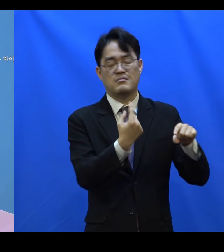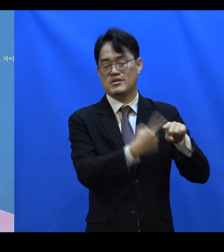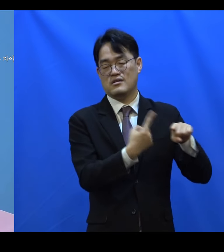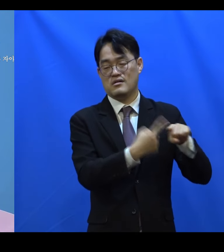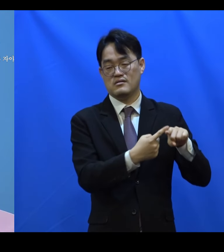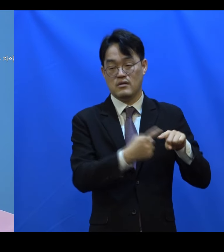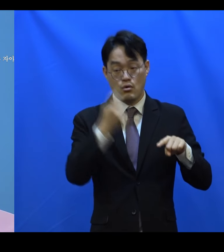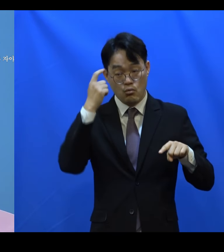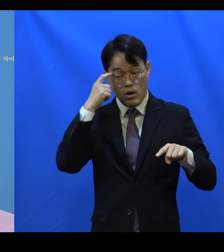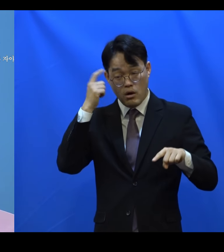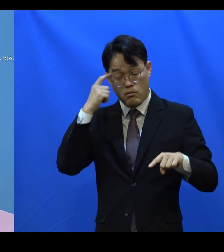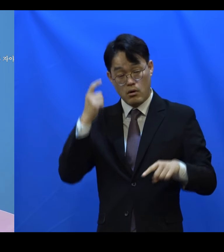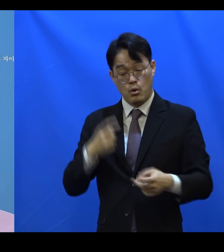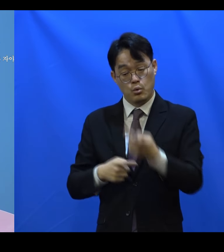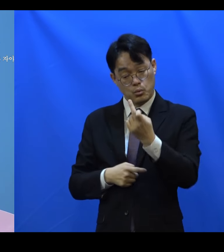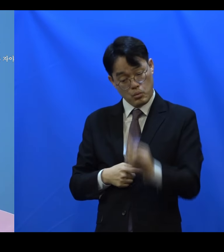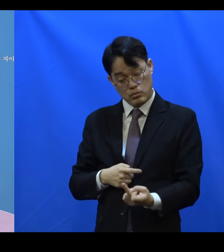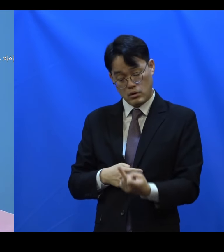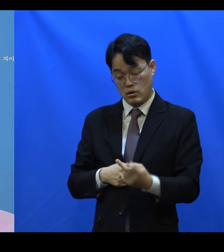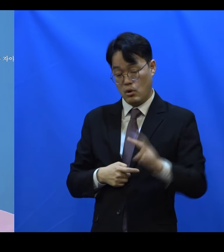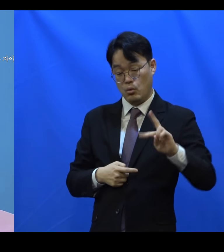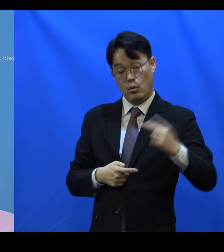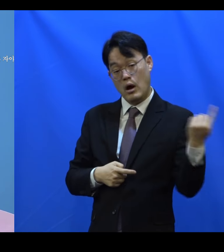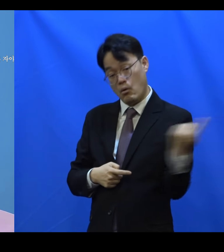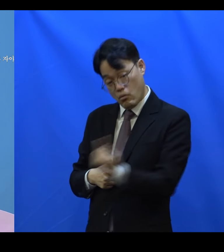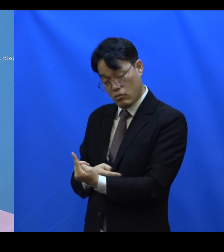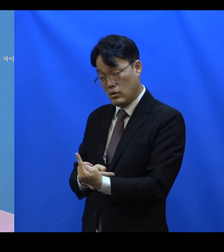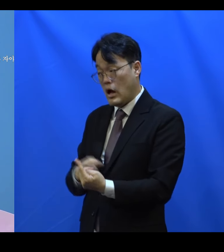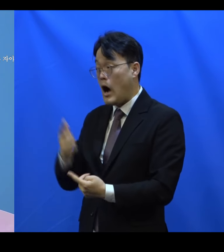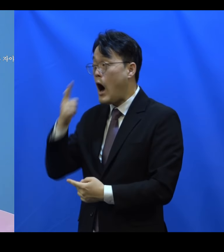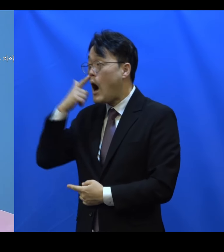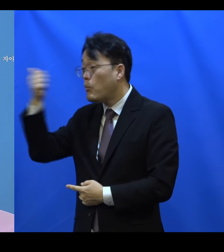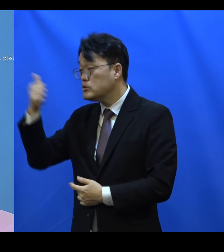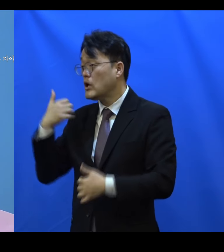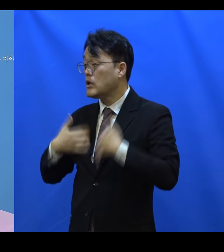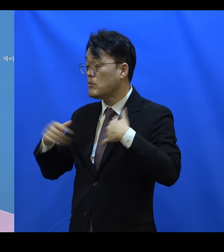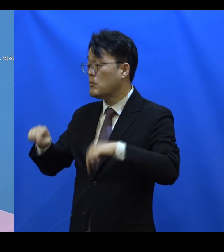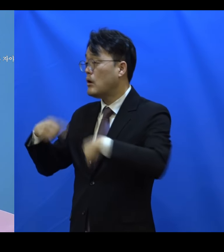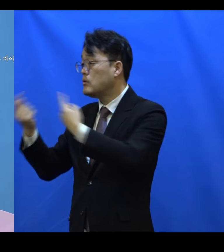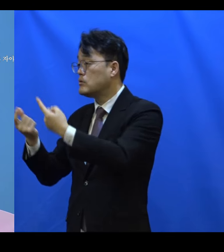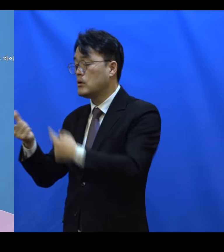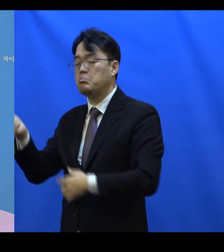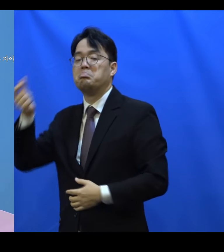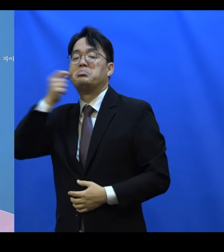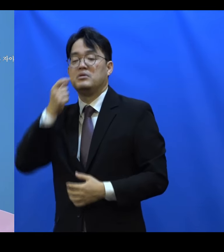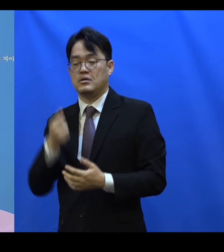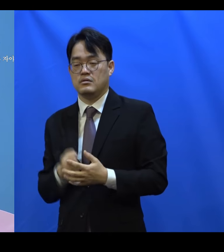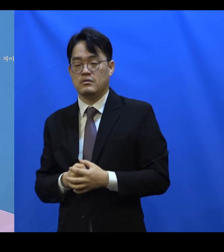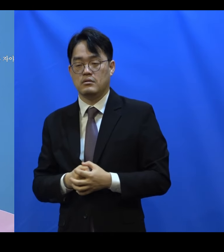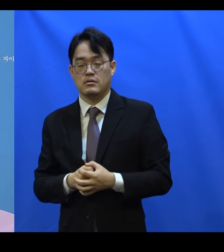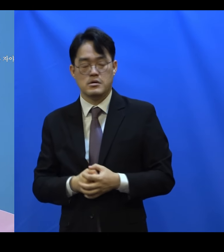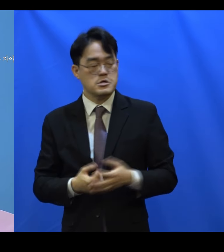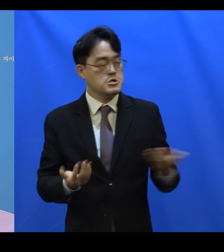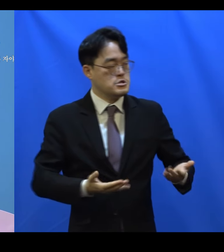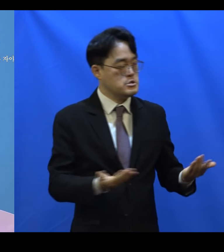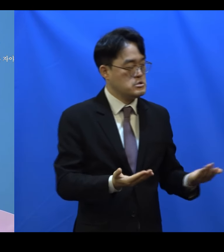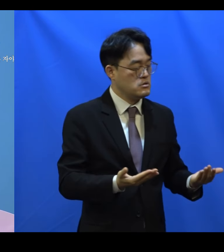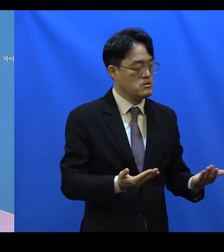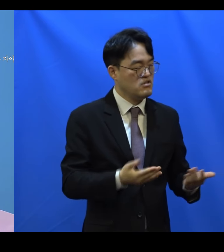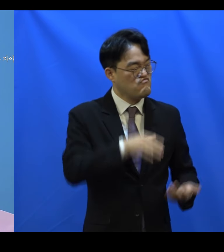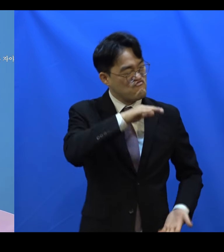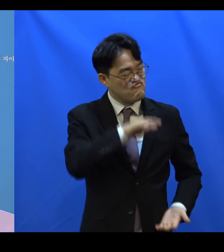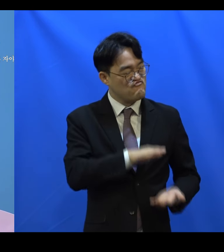구원의 감격을 잃어버렸어. 하나님의 기쁨에 동참하지 못하고 있어. 사역은 열심히 하는데 화가 나 있어. 다른